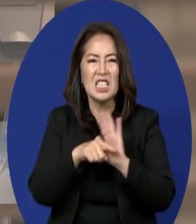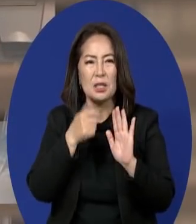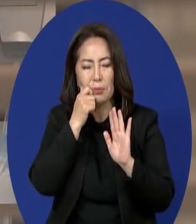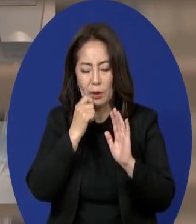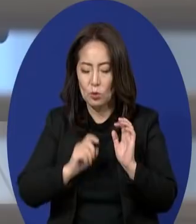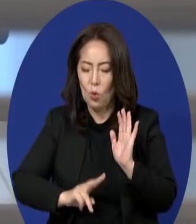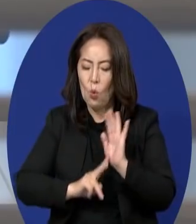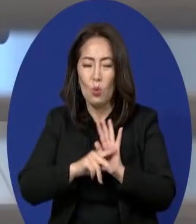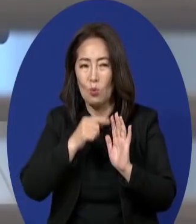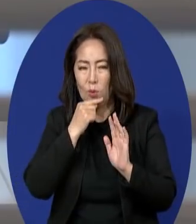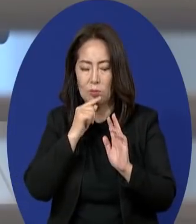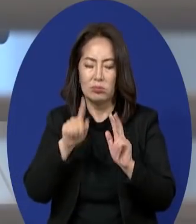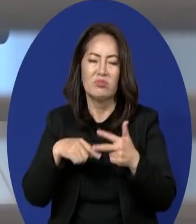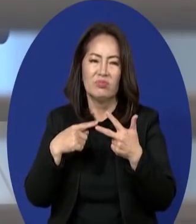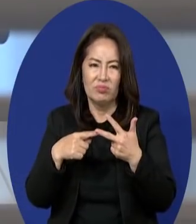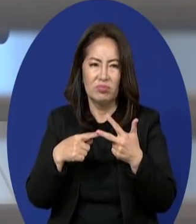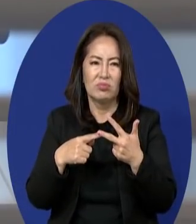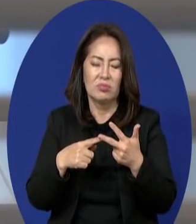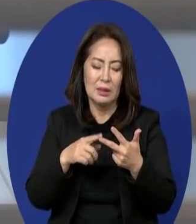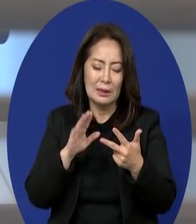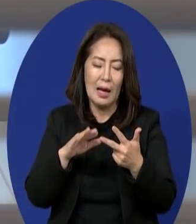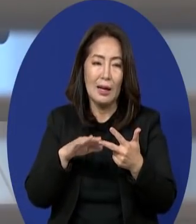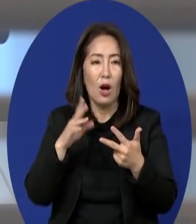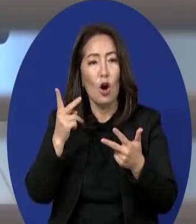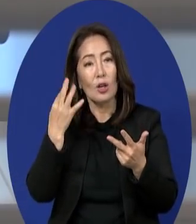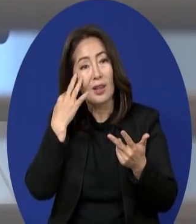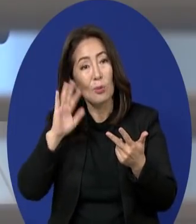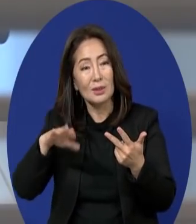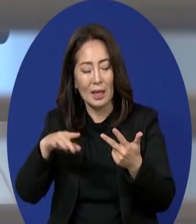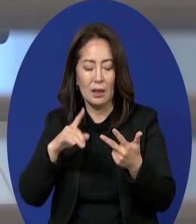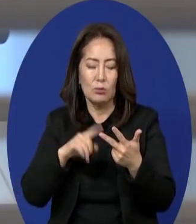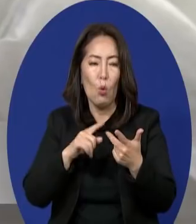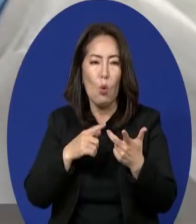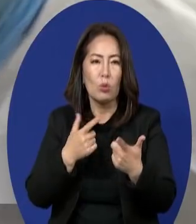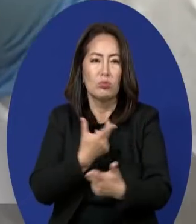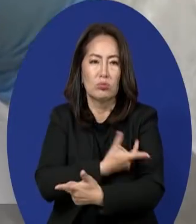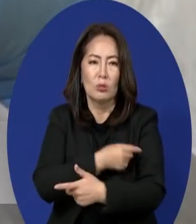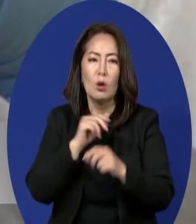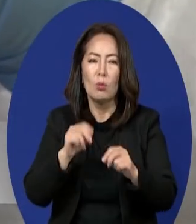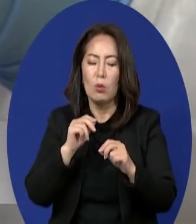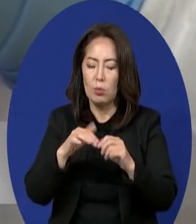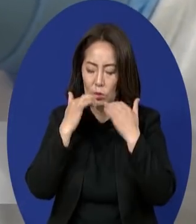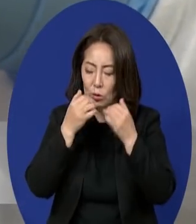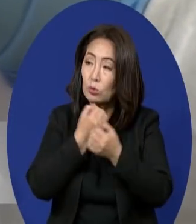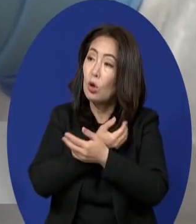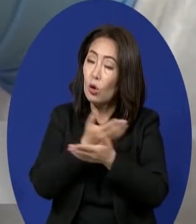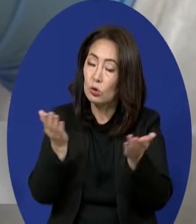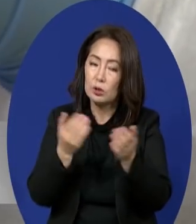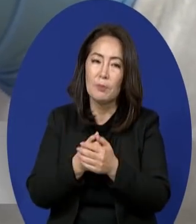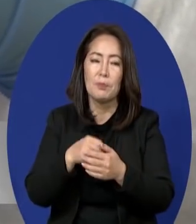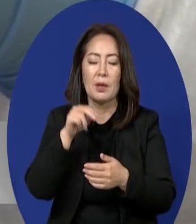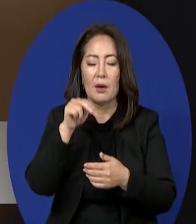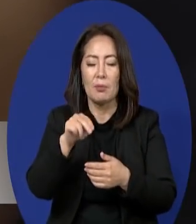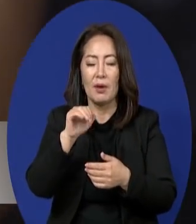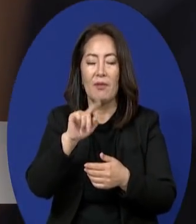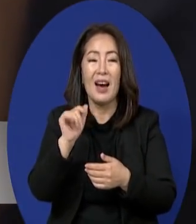байж болох талтай учраас 2 дахь тунгаа хийлгэснээс хойш 28 хоногийн дараа нэмэлт тунг хийж болно гэж зөвлөж байна. Мөн Pfizer